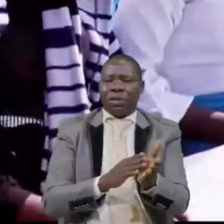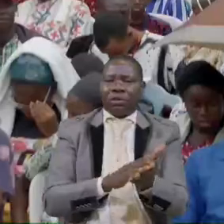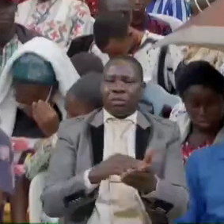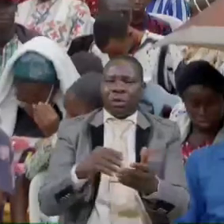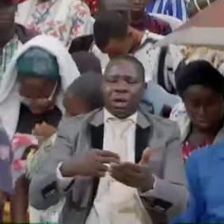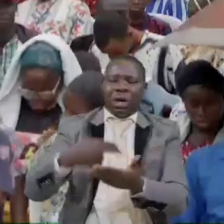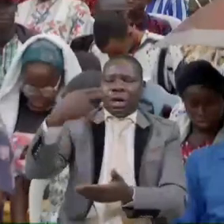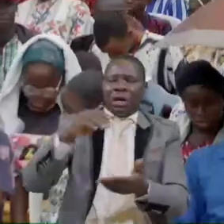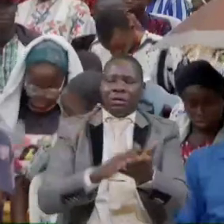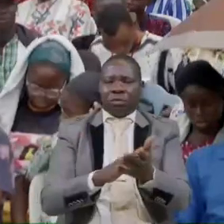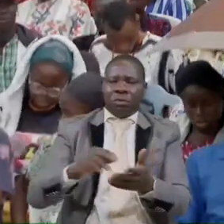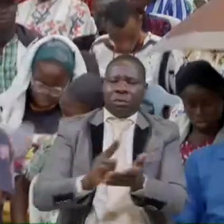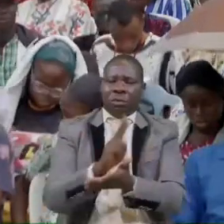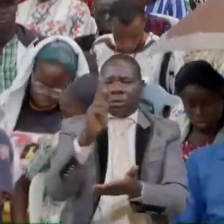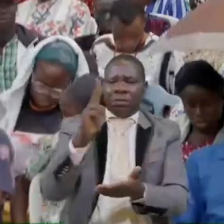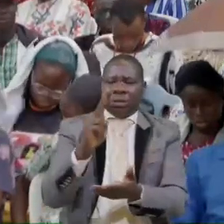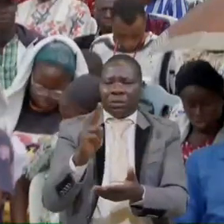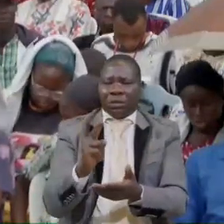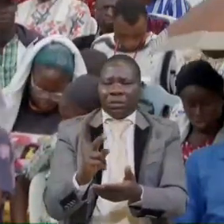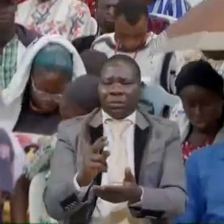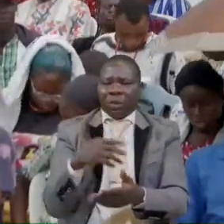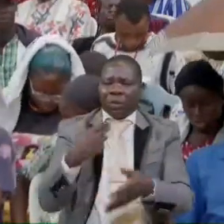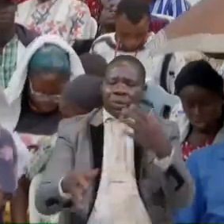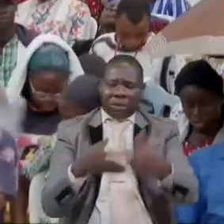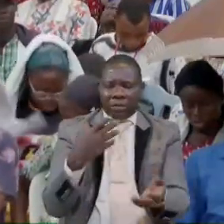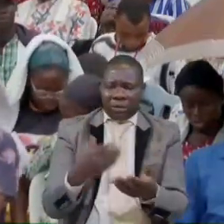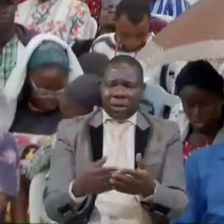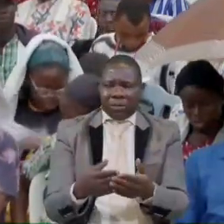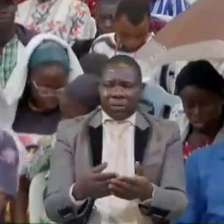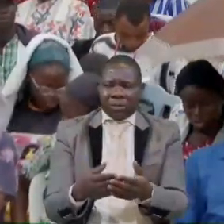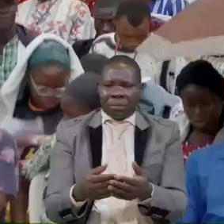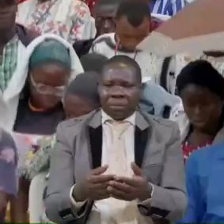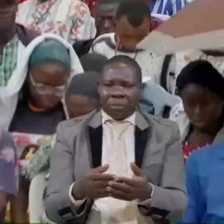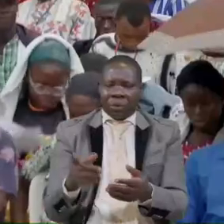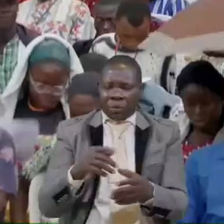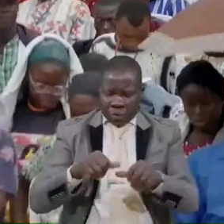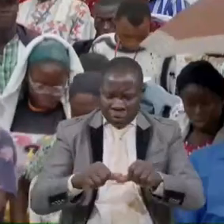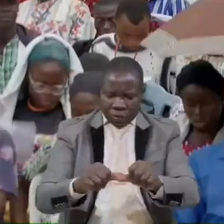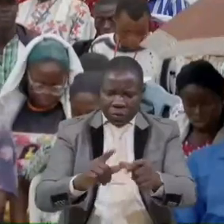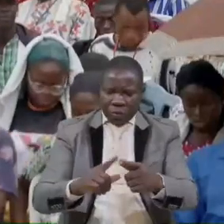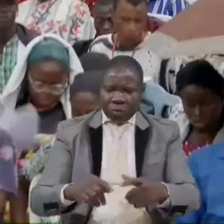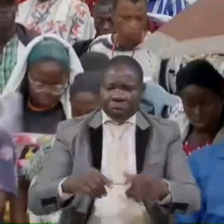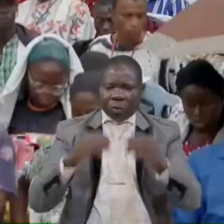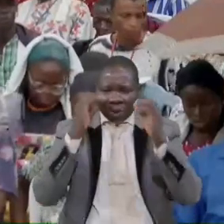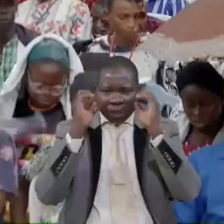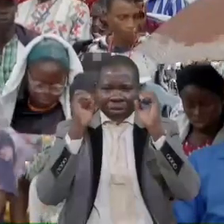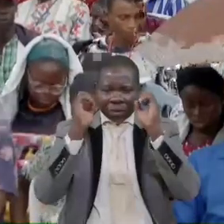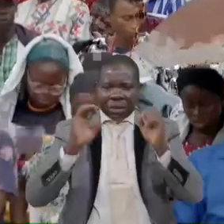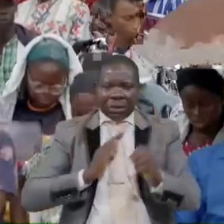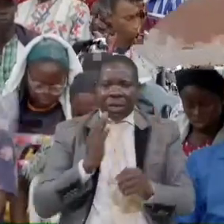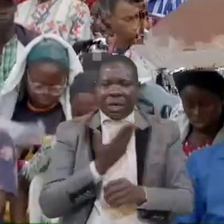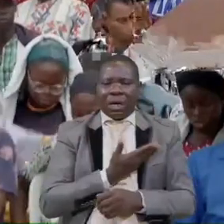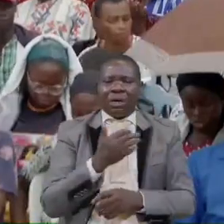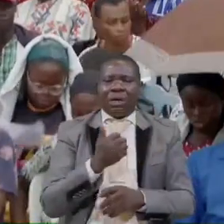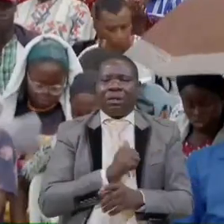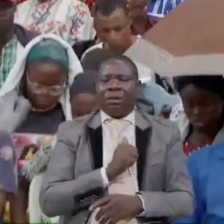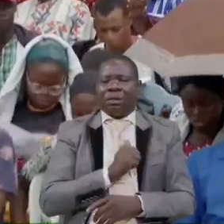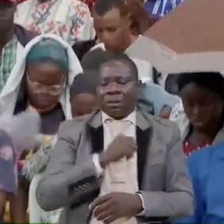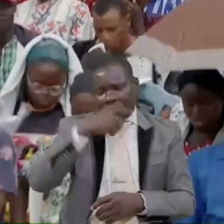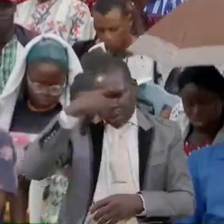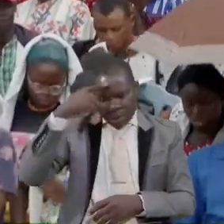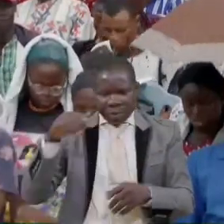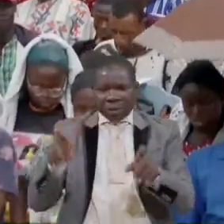les institutions tertiaires, l'université, quel que soit le niveau, nous devons continuer à nous éduquer. Parce que comme